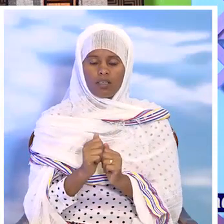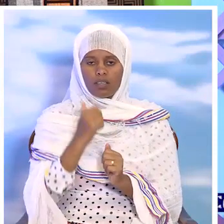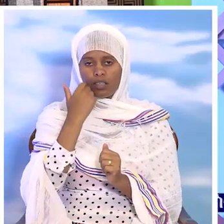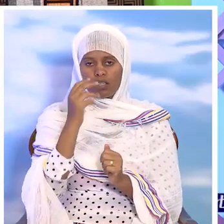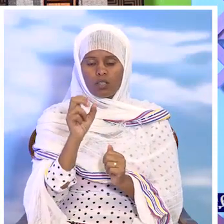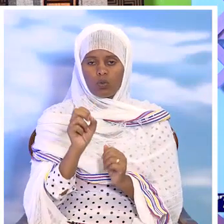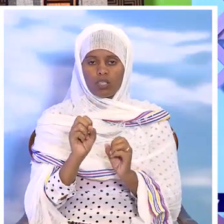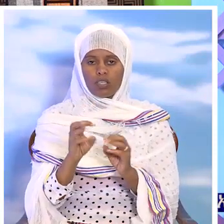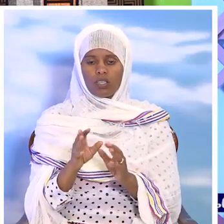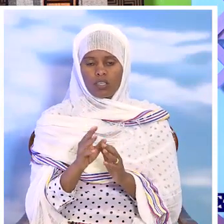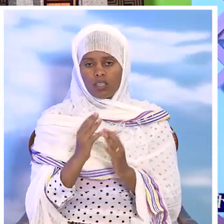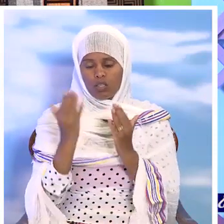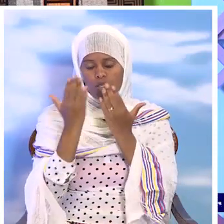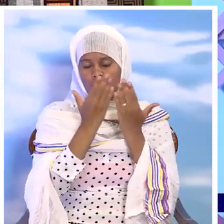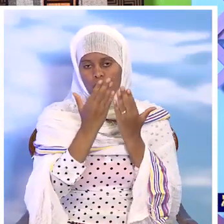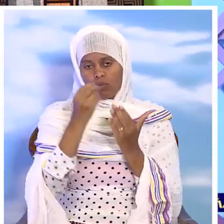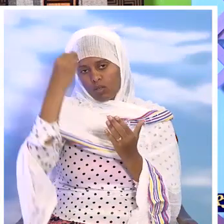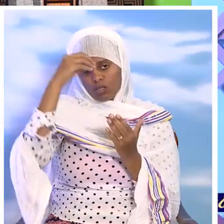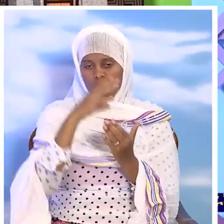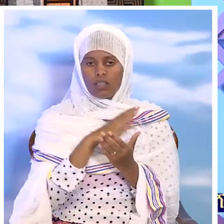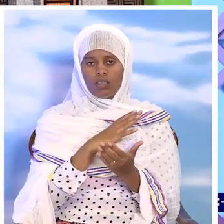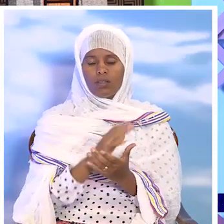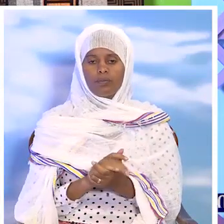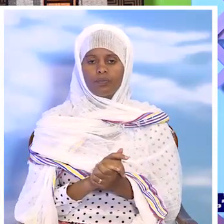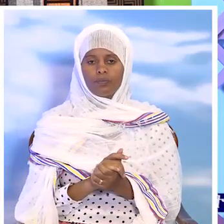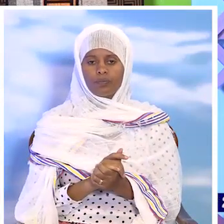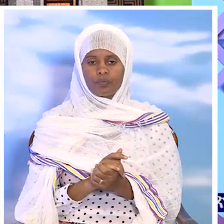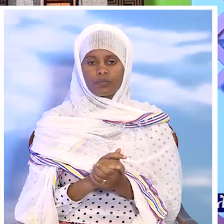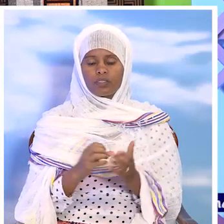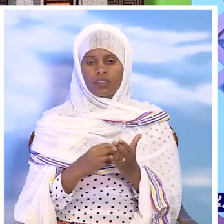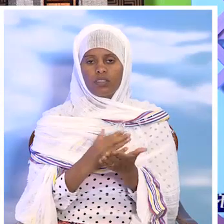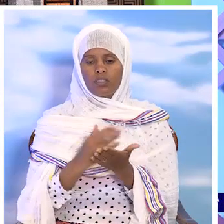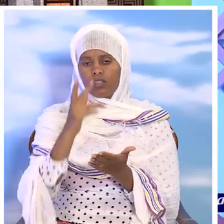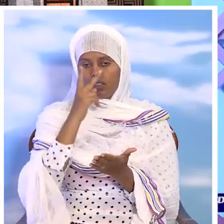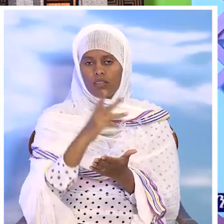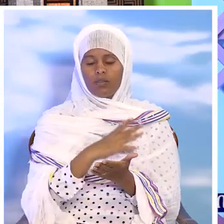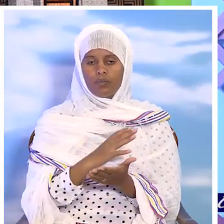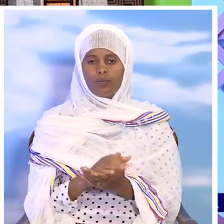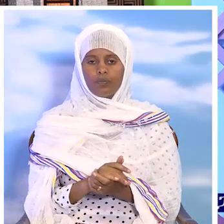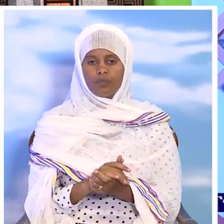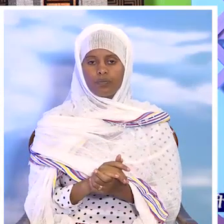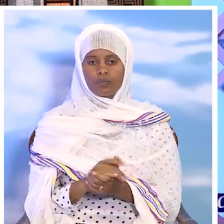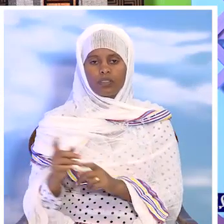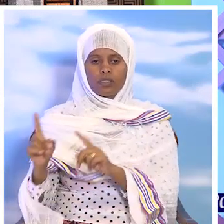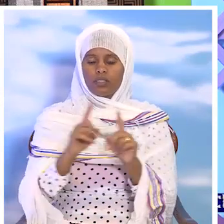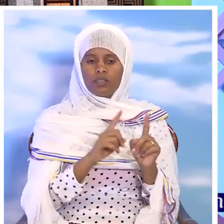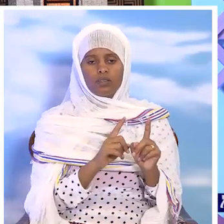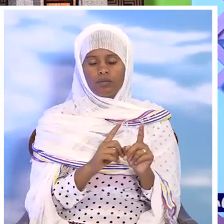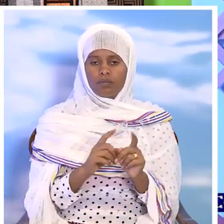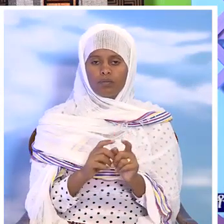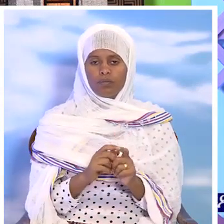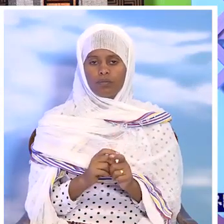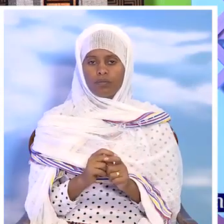ወንጀል እንመሃሮን መዓዶን ዘለና ማለት እዩ። ስለዚ ቅፅላ ቢሎ እንታይ ይብል? ህዝብ ዘይነብር ውሰ ፅልመት